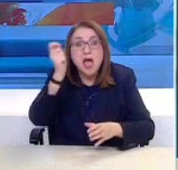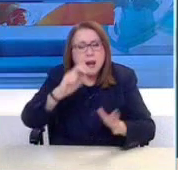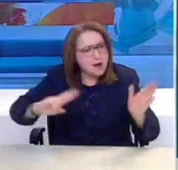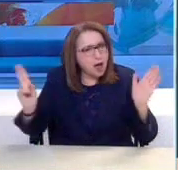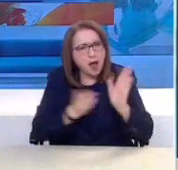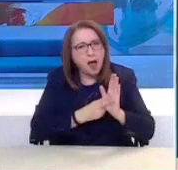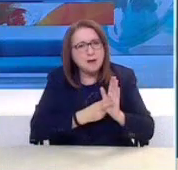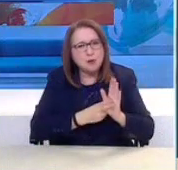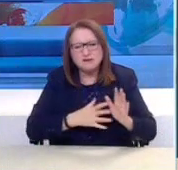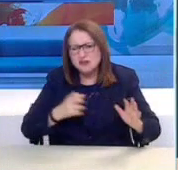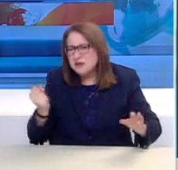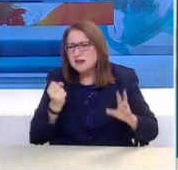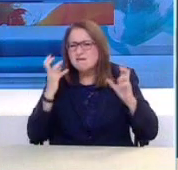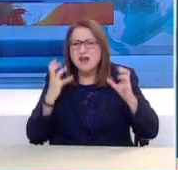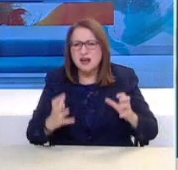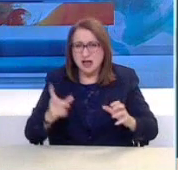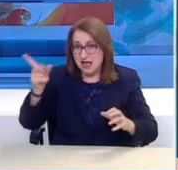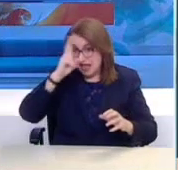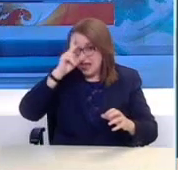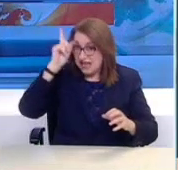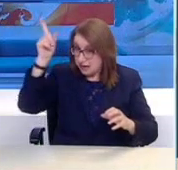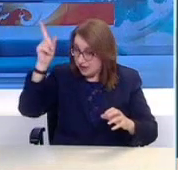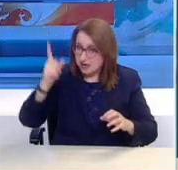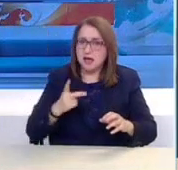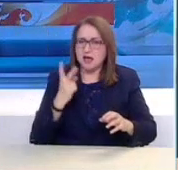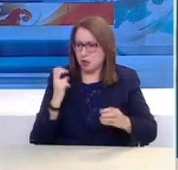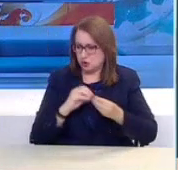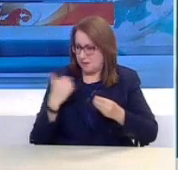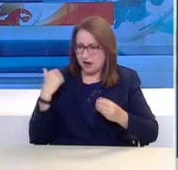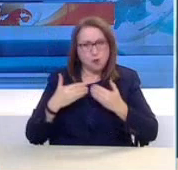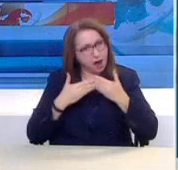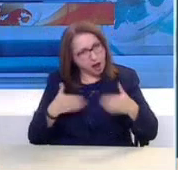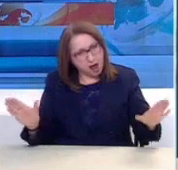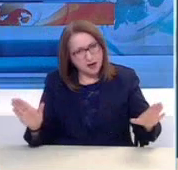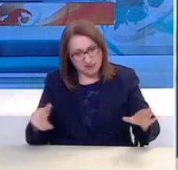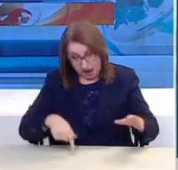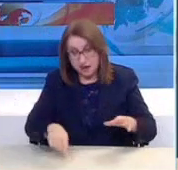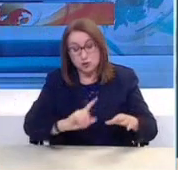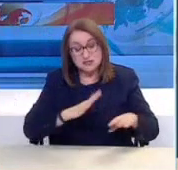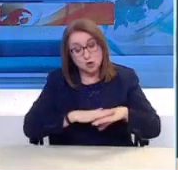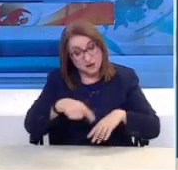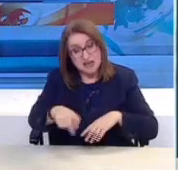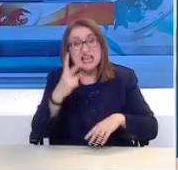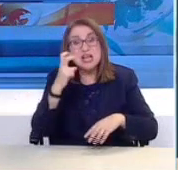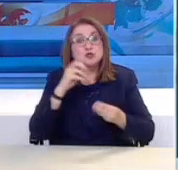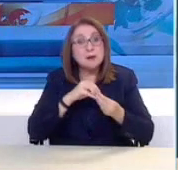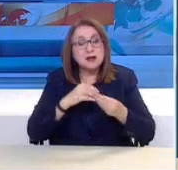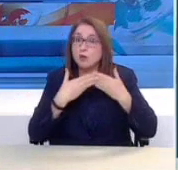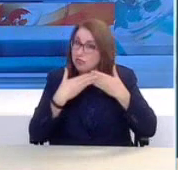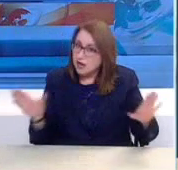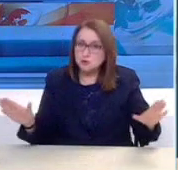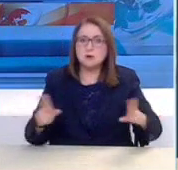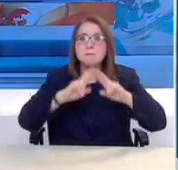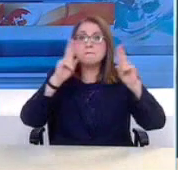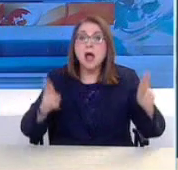Απριλίου, ανοίγουν καταστήματα μεγαλύτερα των 800 τετραγωνικών. Πάλι με αυστηρό αριθμό εισερχομένων, αυστηρούς κανόνες υγιεινής.